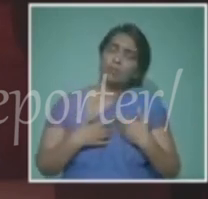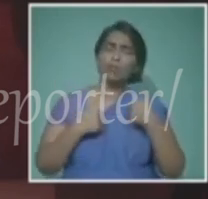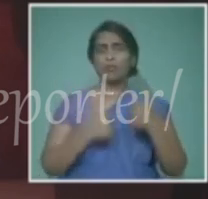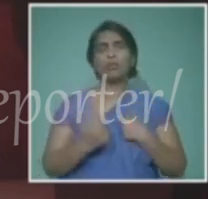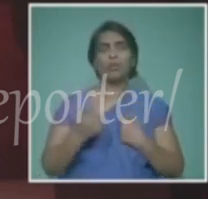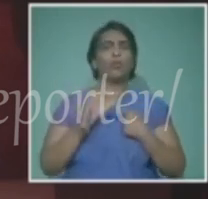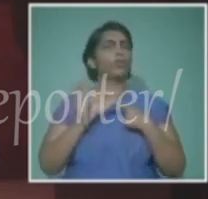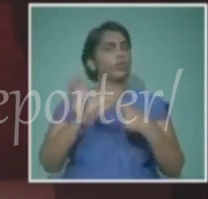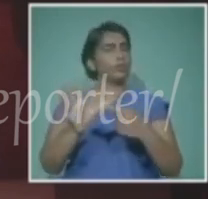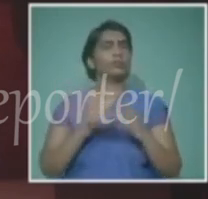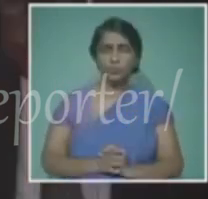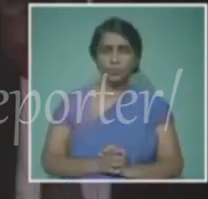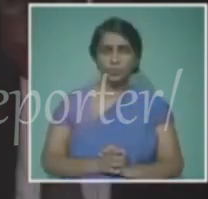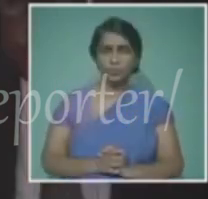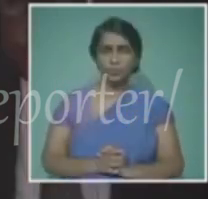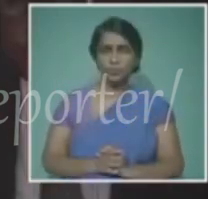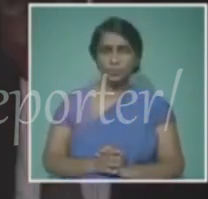වේකට ප්‍රතිචාර දක්වන්නම්. ස්තුතියි.